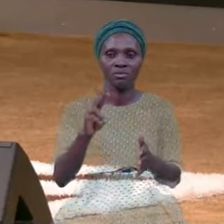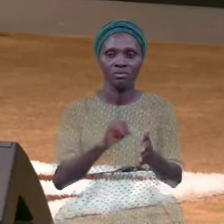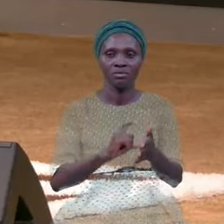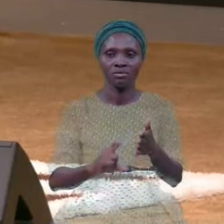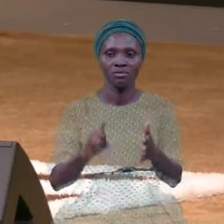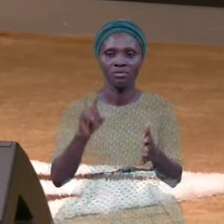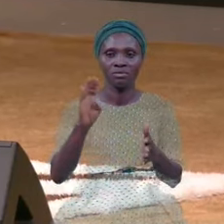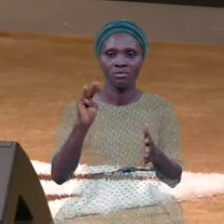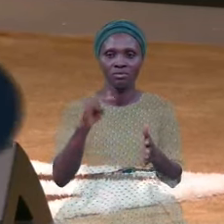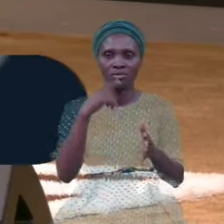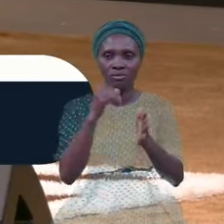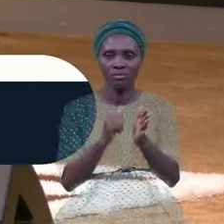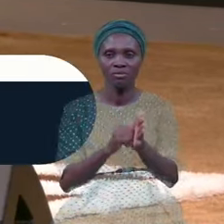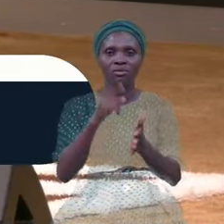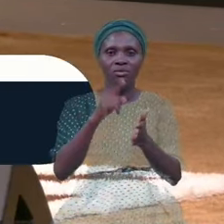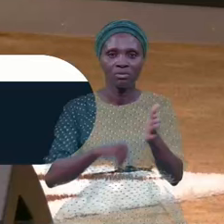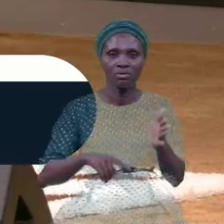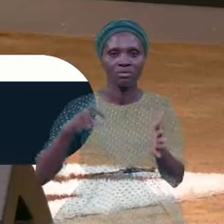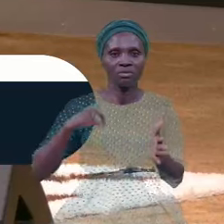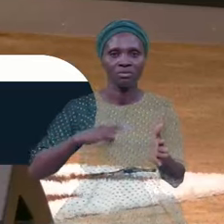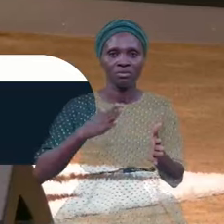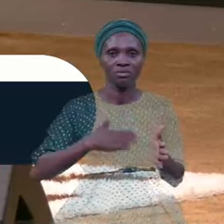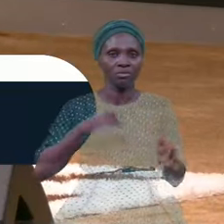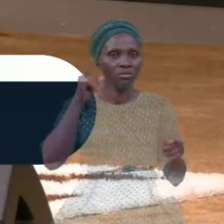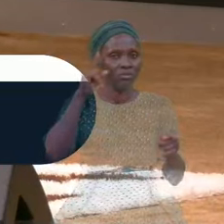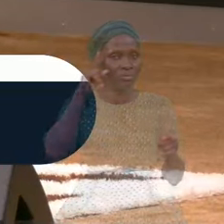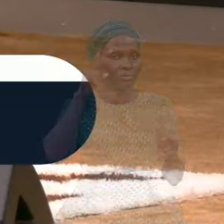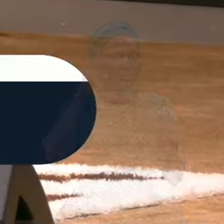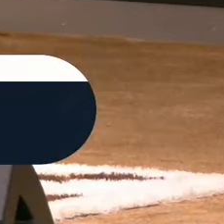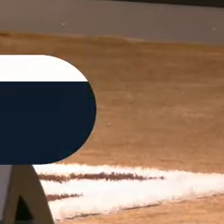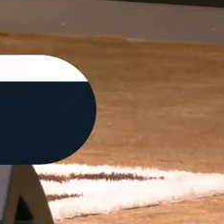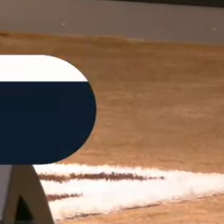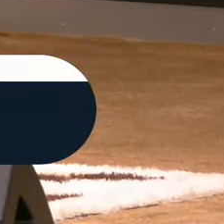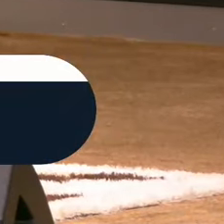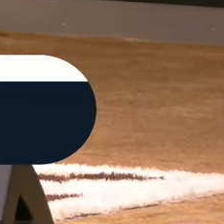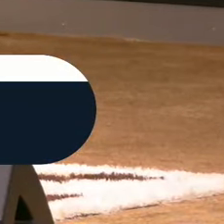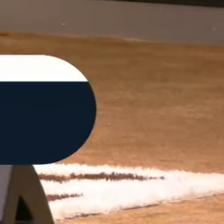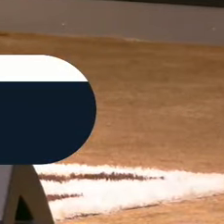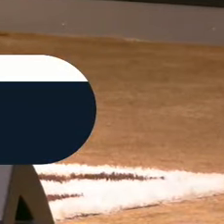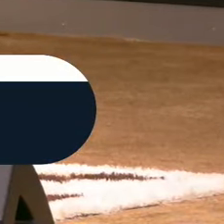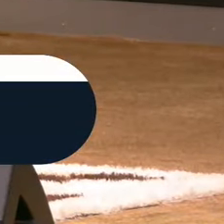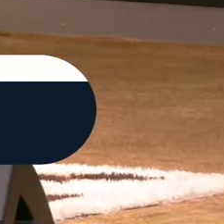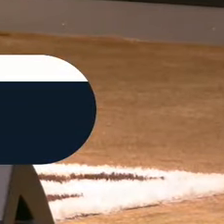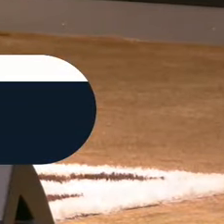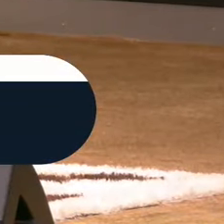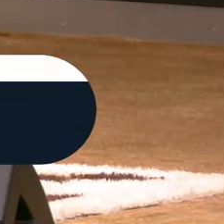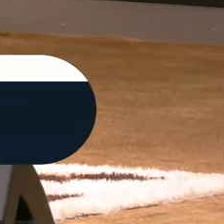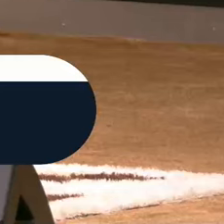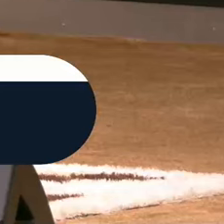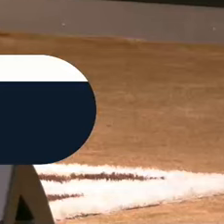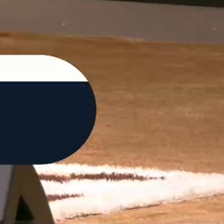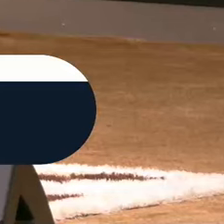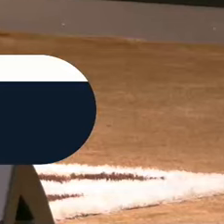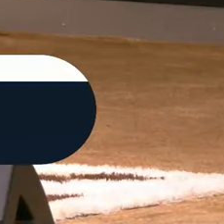14 qui dit: mes frères, que sert-il à quelqu'un de dire qu'il a la foi